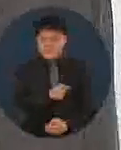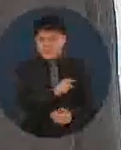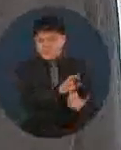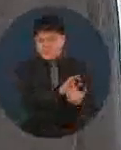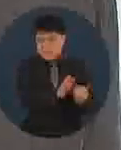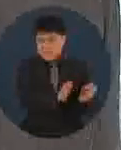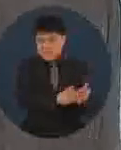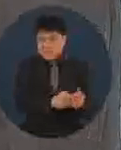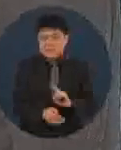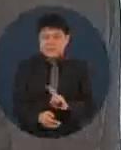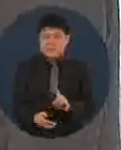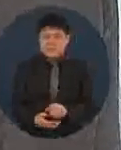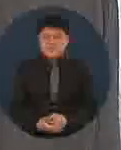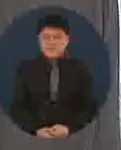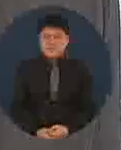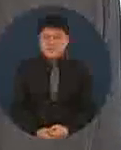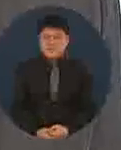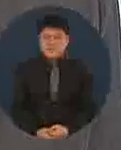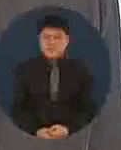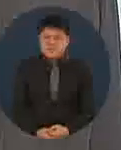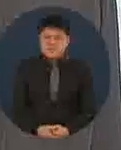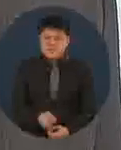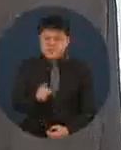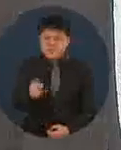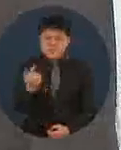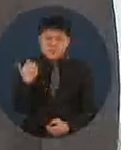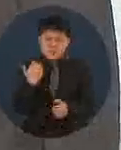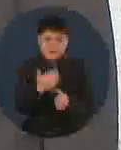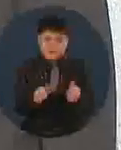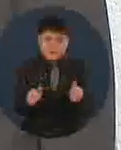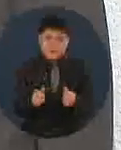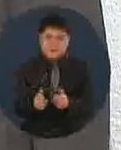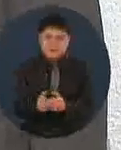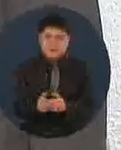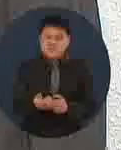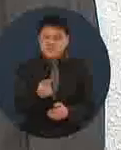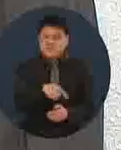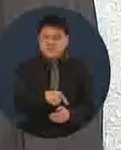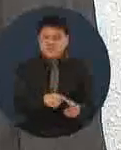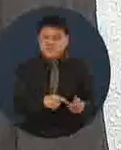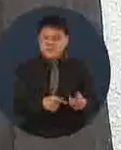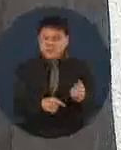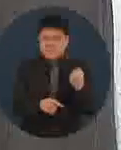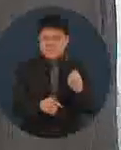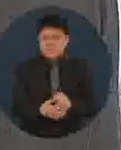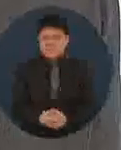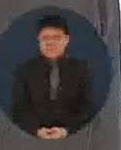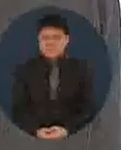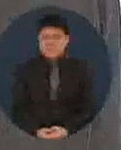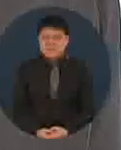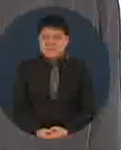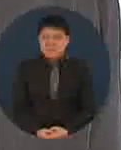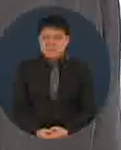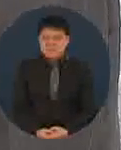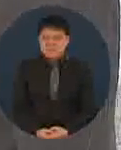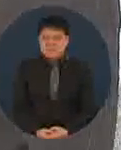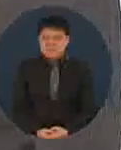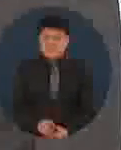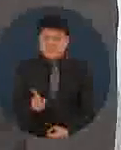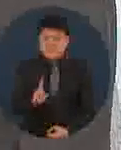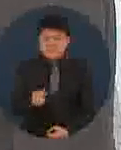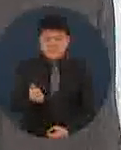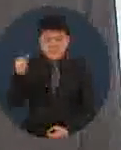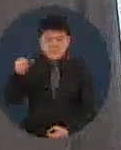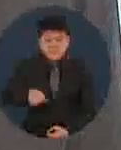막았습니다. 그러니까 일단은 거기를 하나 끊었죠. 목에 치고 따고 늘었는데요. 아까 어떤 상황을